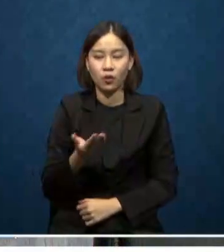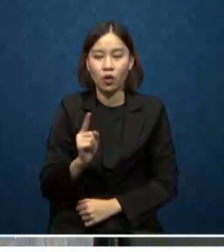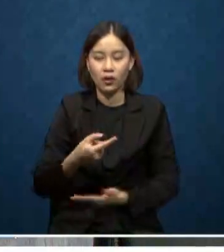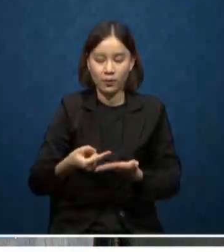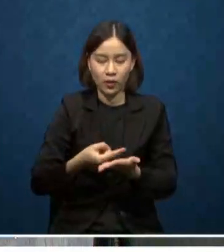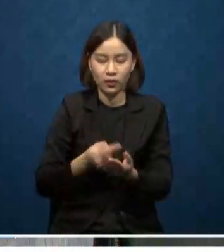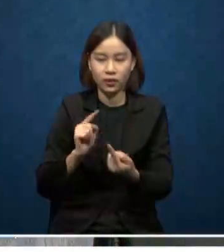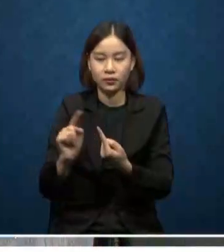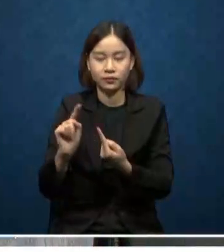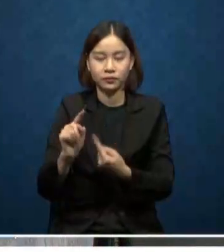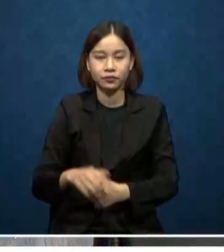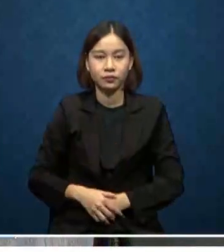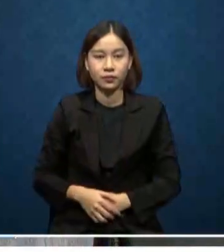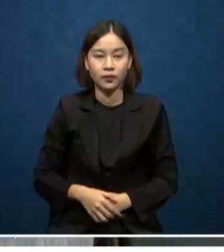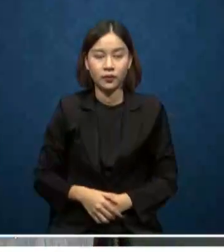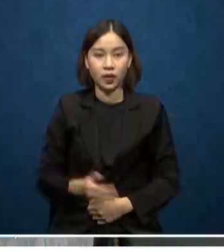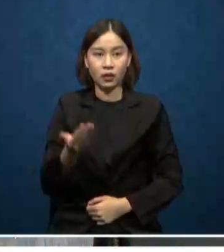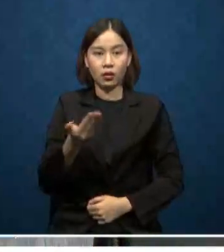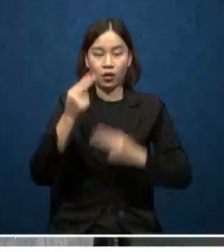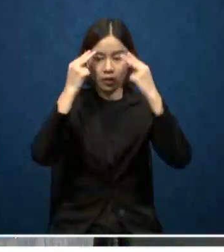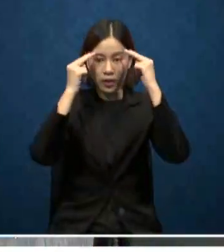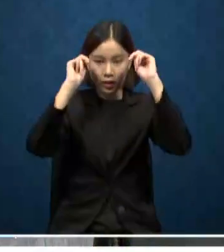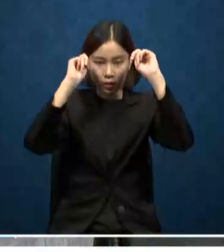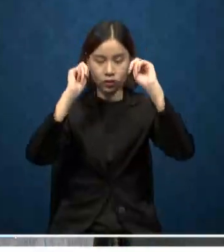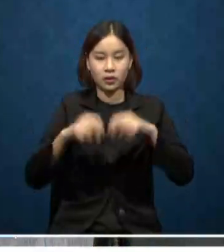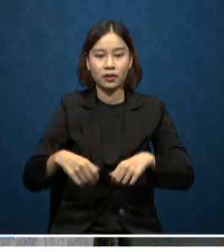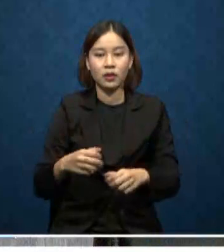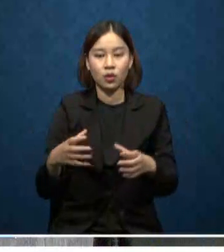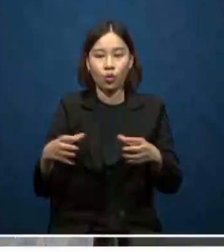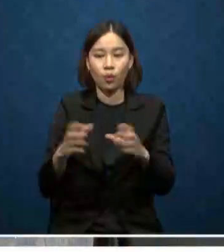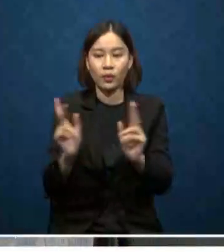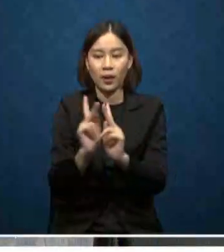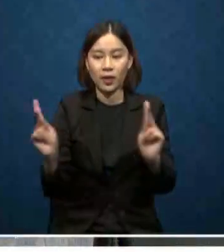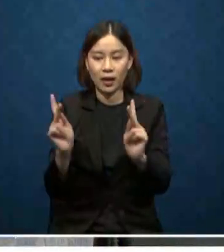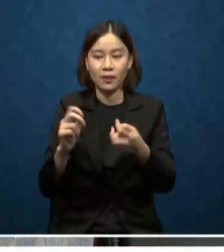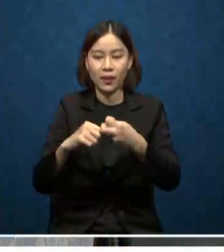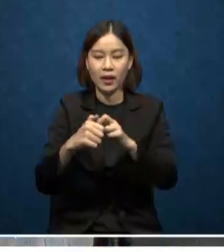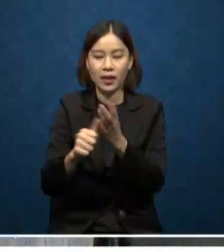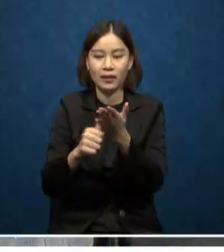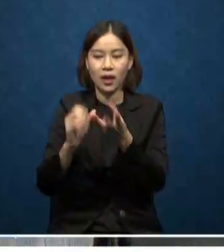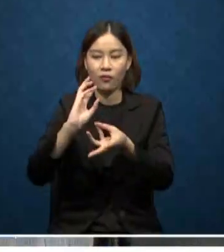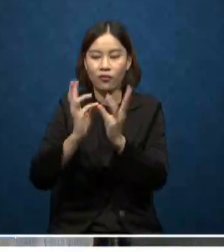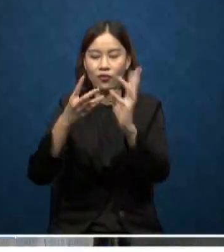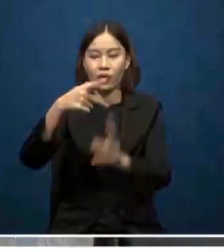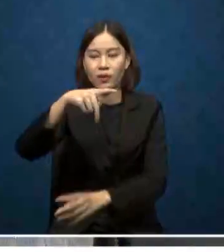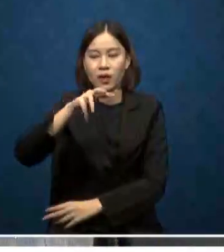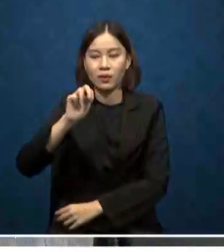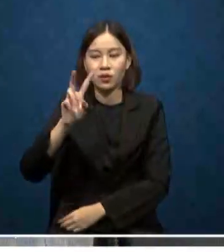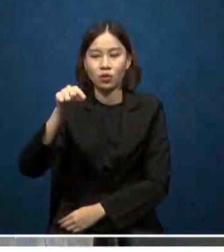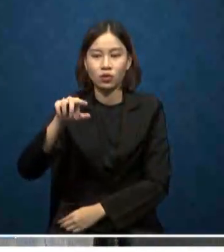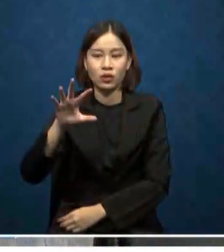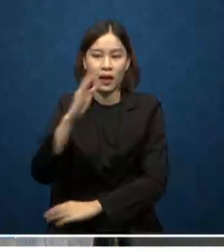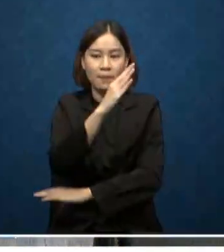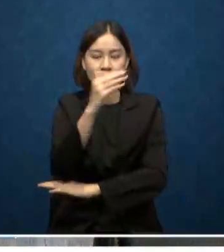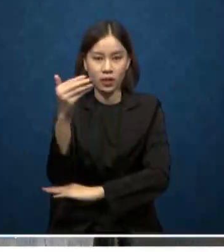ษาหารือดังนี้ขอให้นายกรัฐมนตรีจัดตั้งคณะกรรมการแก้ปัญหาฝุ่นพิษ PM2.5 ระดับประเ